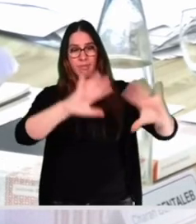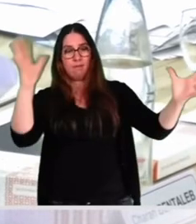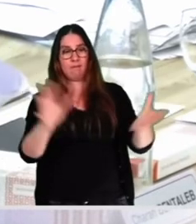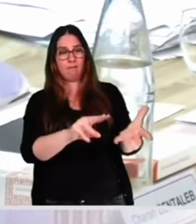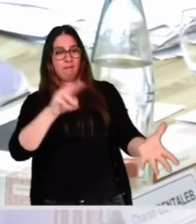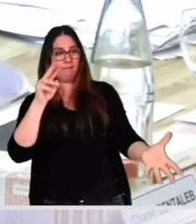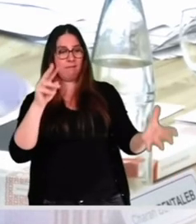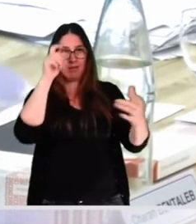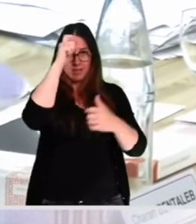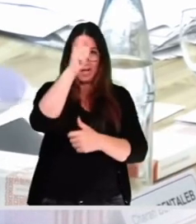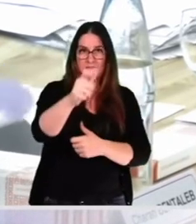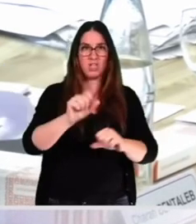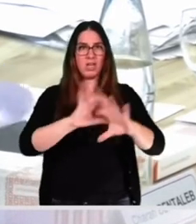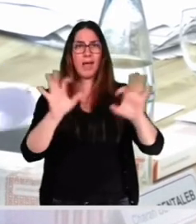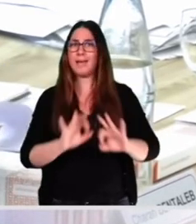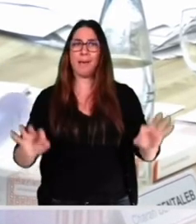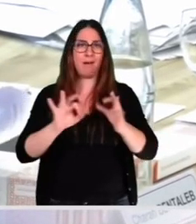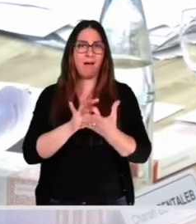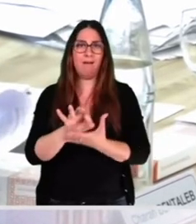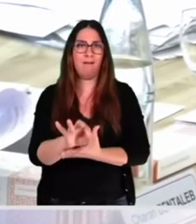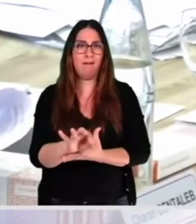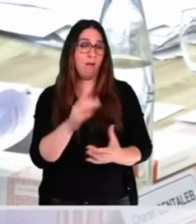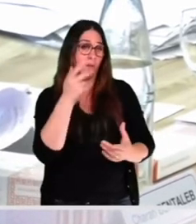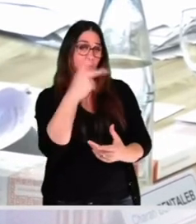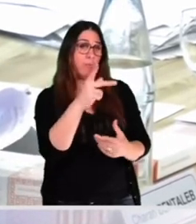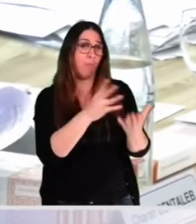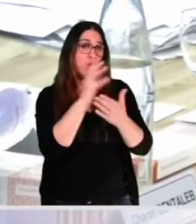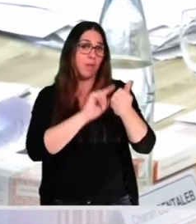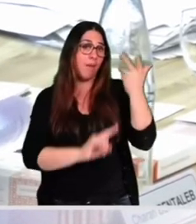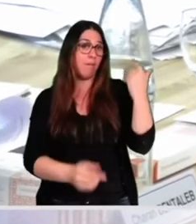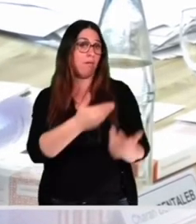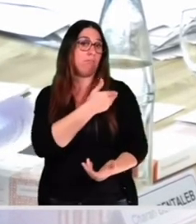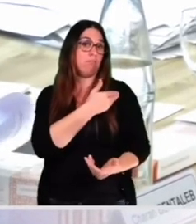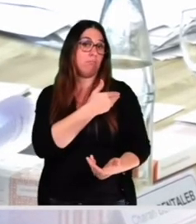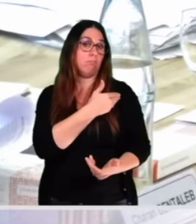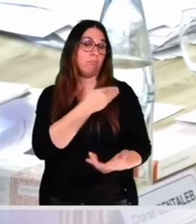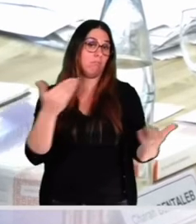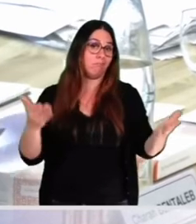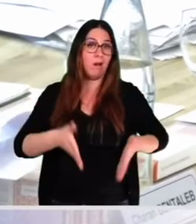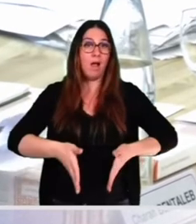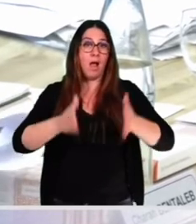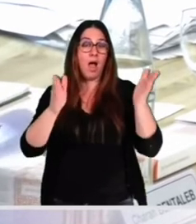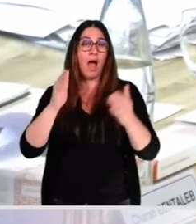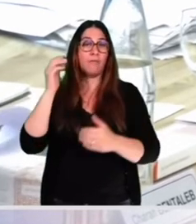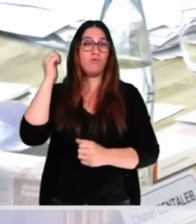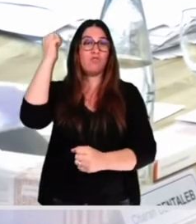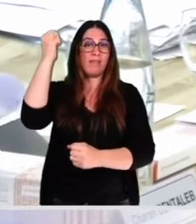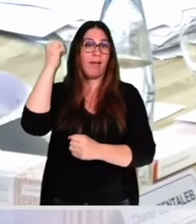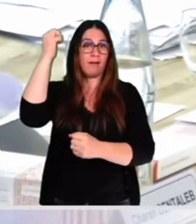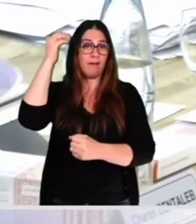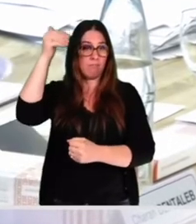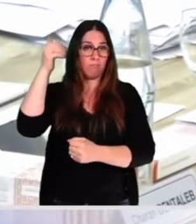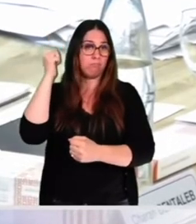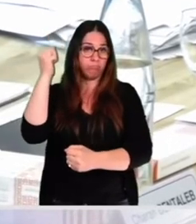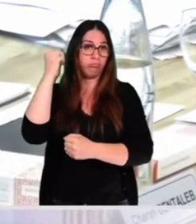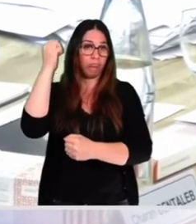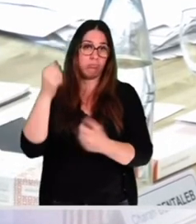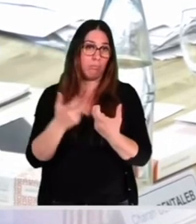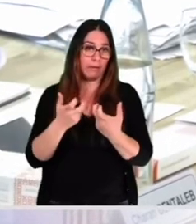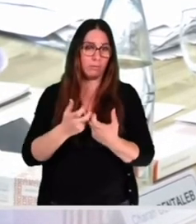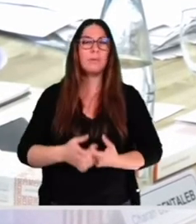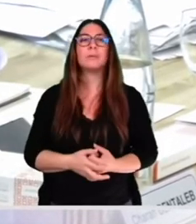ni stratégie claire, comme tous vos projets, pour ne pas citer le dernier, l'avenue Jeanne d'Arc, etc.